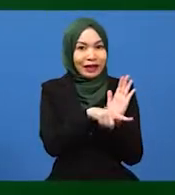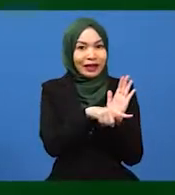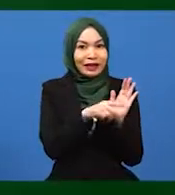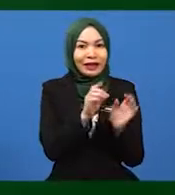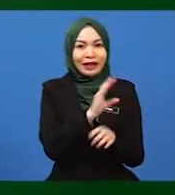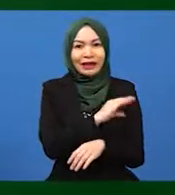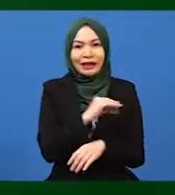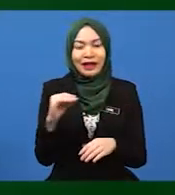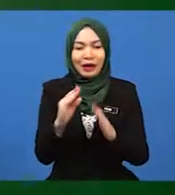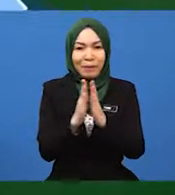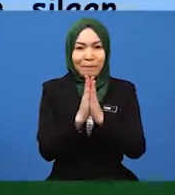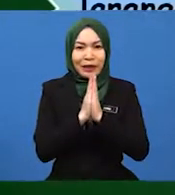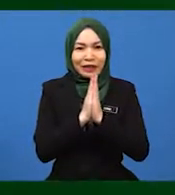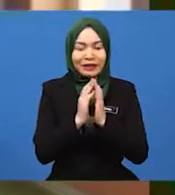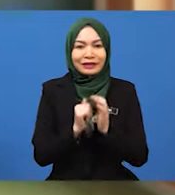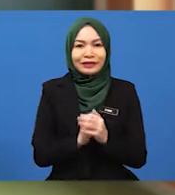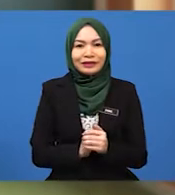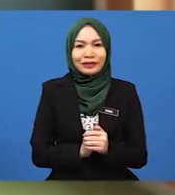minta.